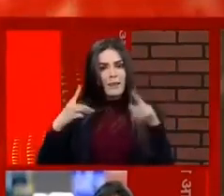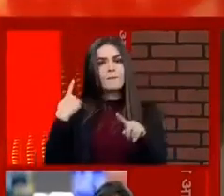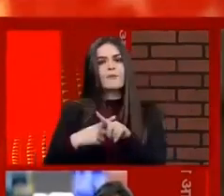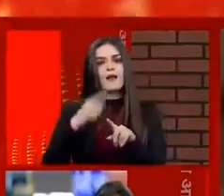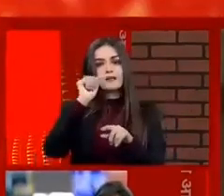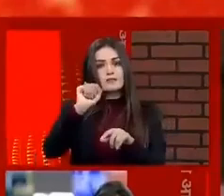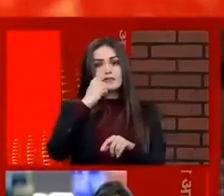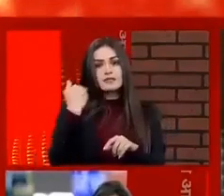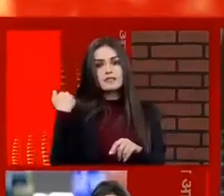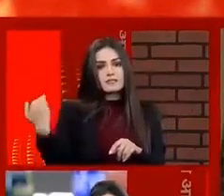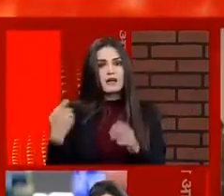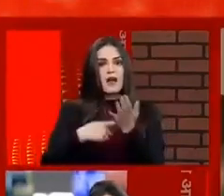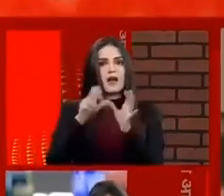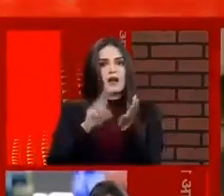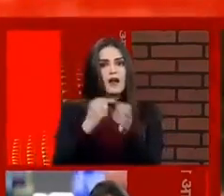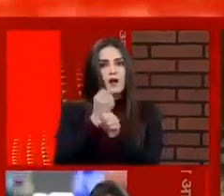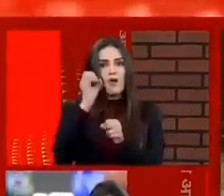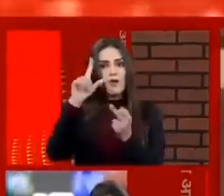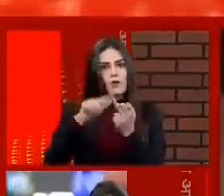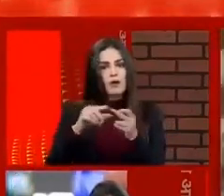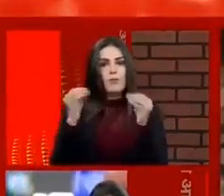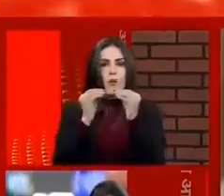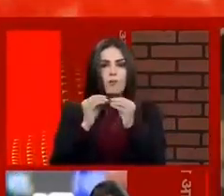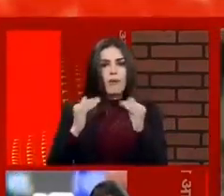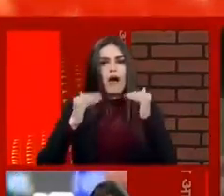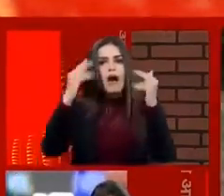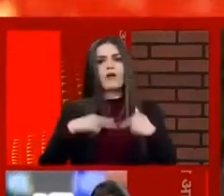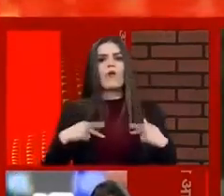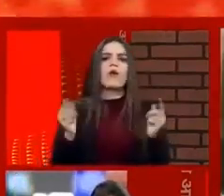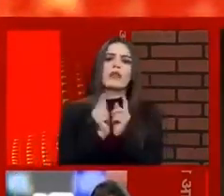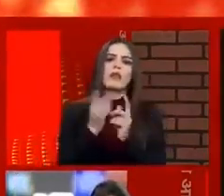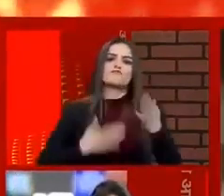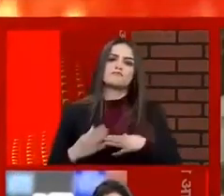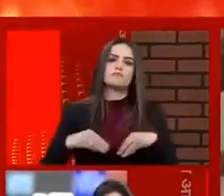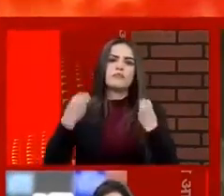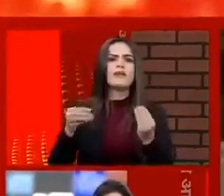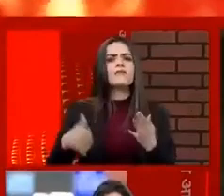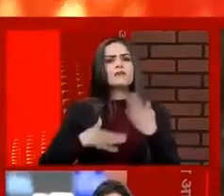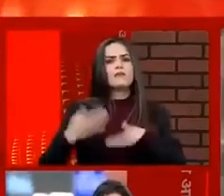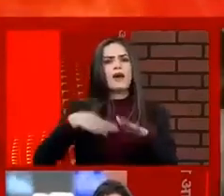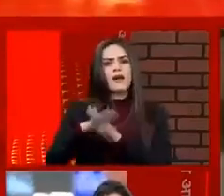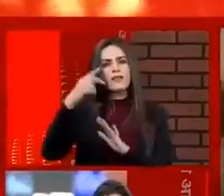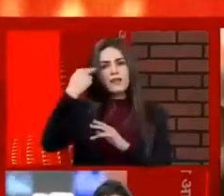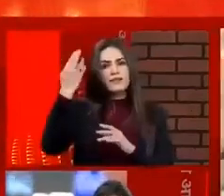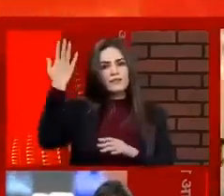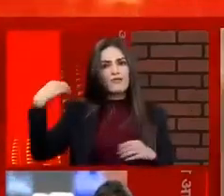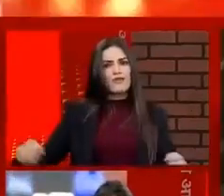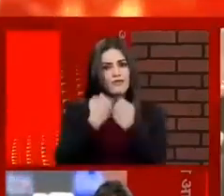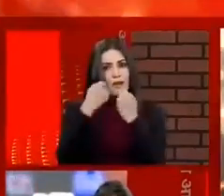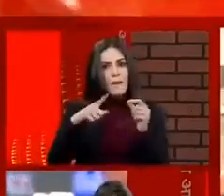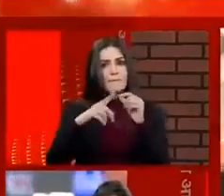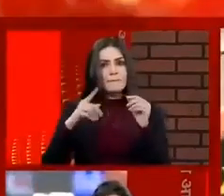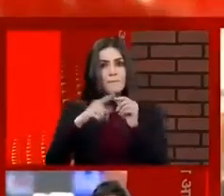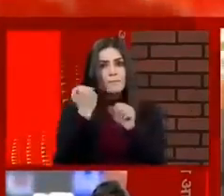रंगोली चंदेल को बॉम्बे हाईकोर्ट से राहत मिली। राजद्रोह के मामले में कोर्ट